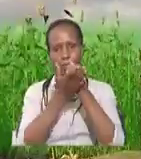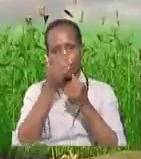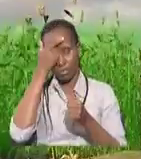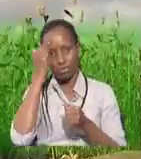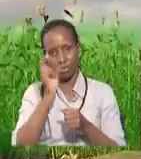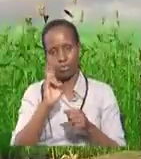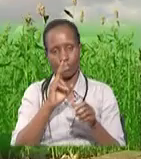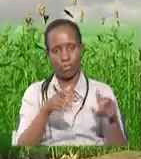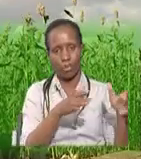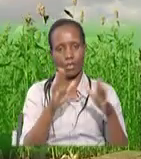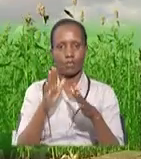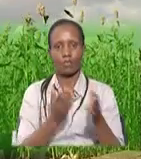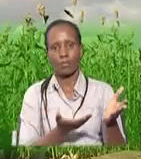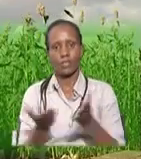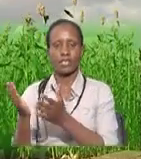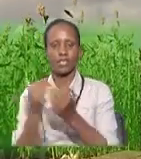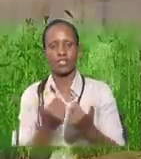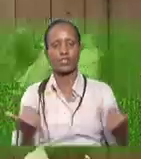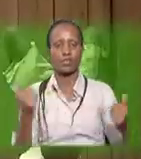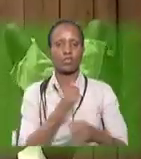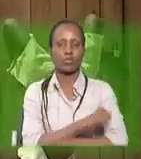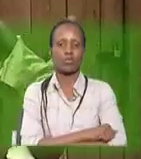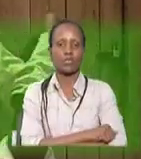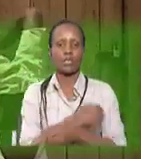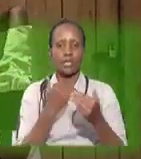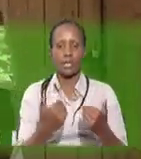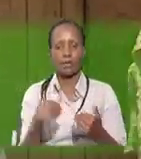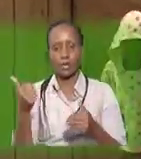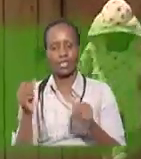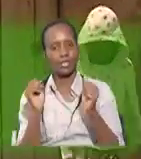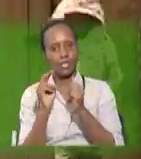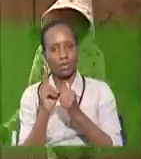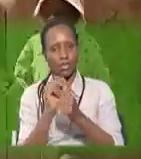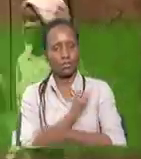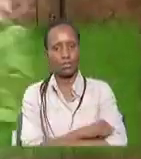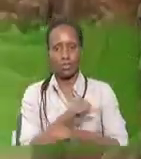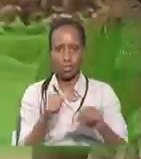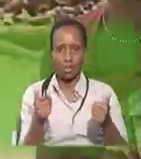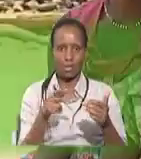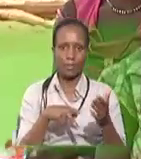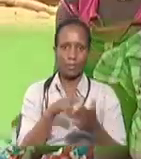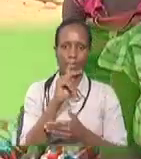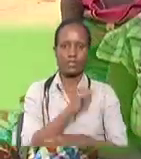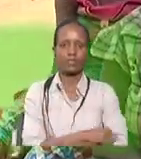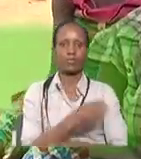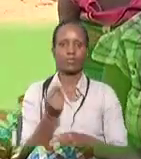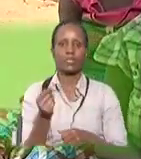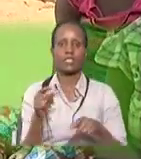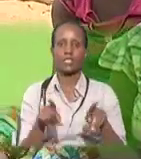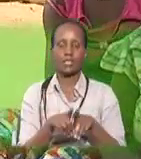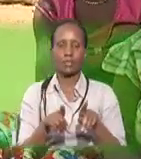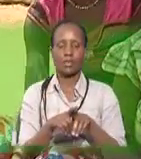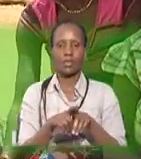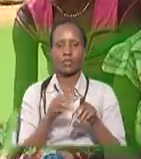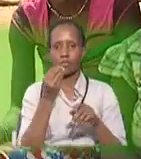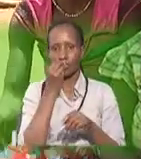sababu tumejaribu hata njia kusomesha watoto yetu. Sasa watoto wako sekondari tunalipa. Pia